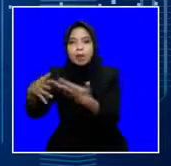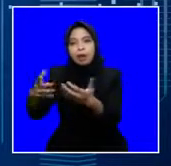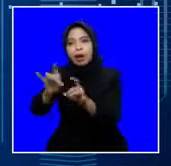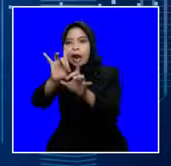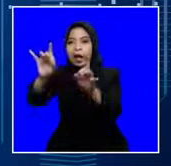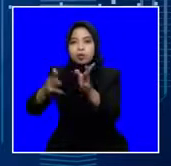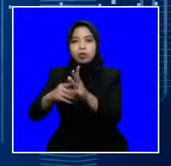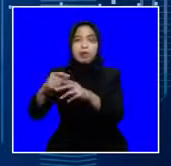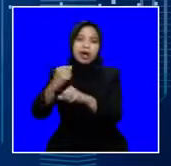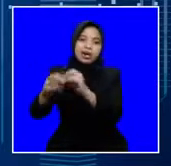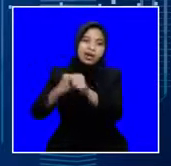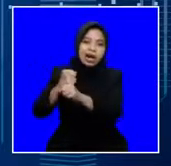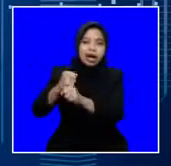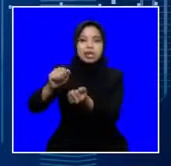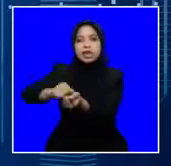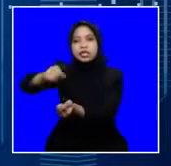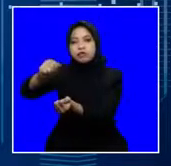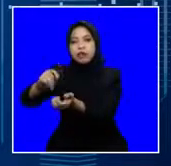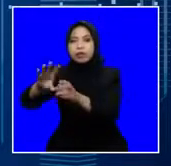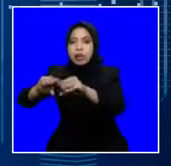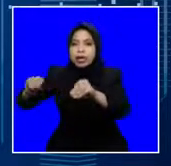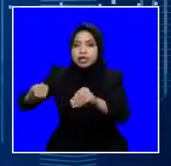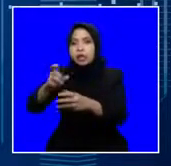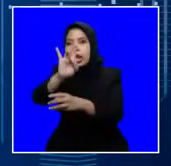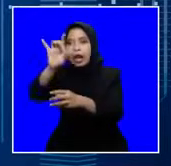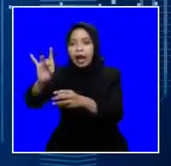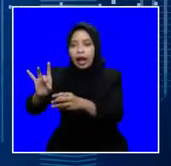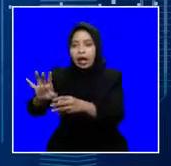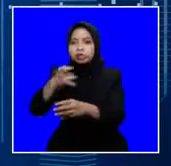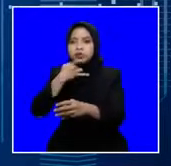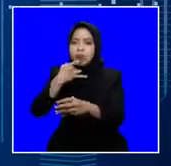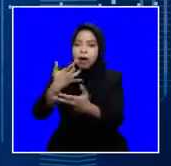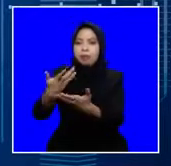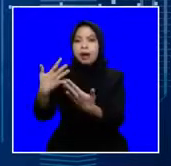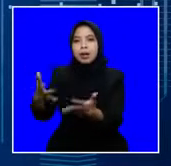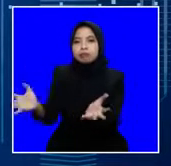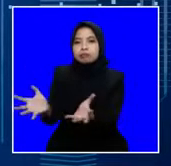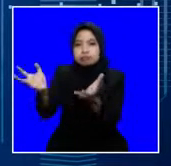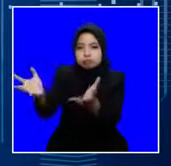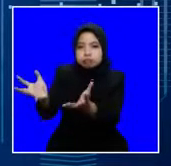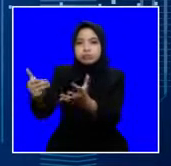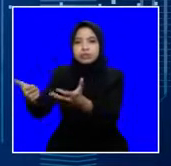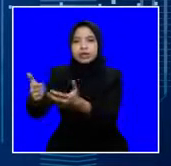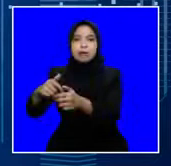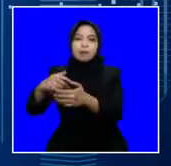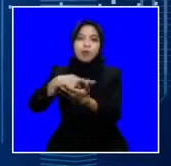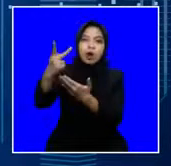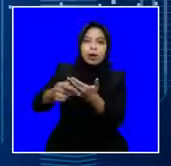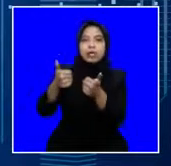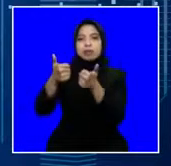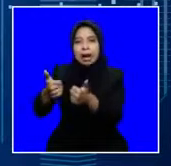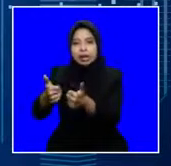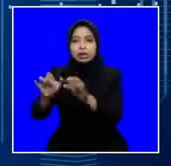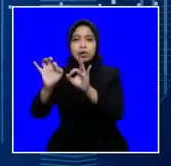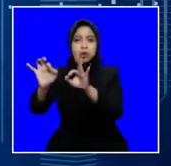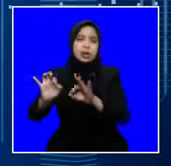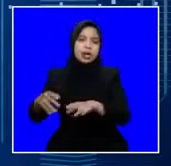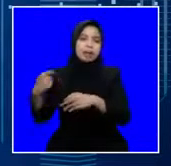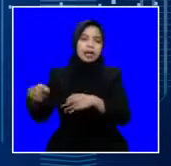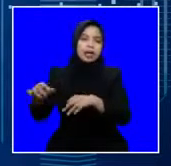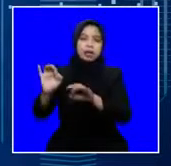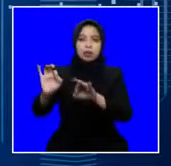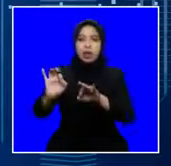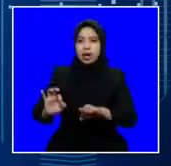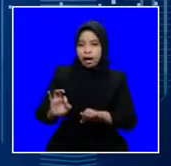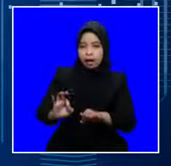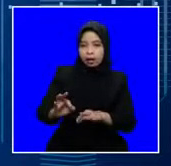untuk magang bersertifikat, ini menjadi salah satu flagship program kami di Kemendikbud dan salah satu